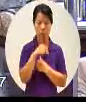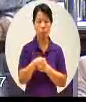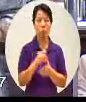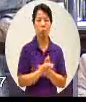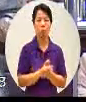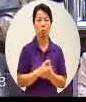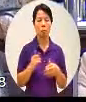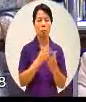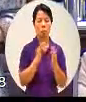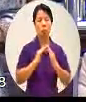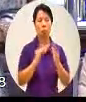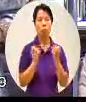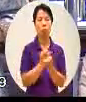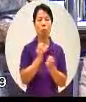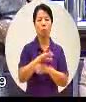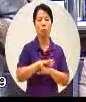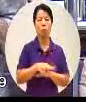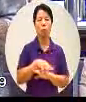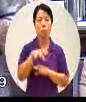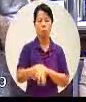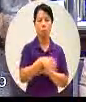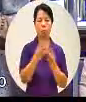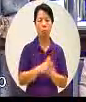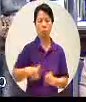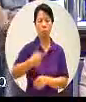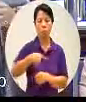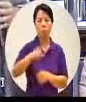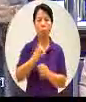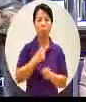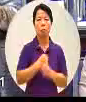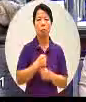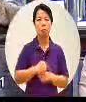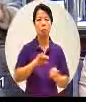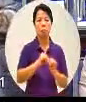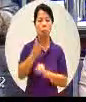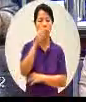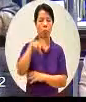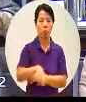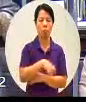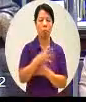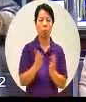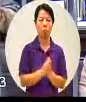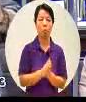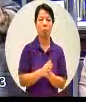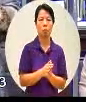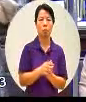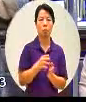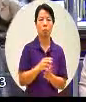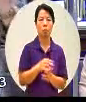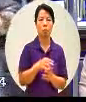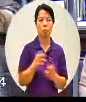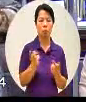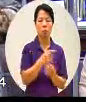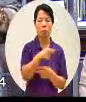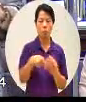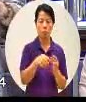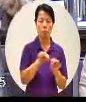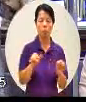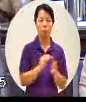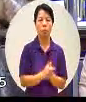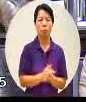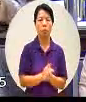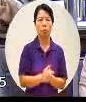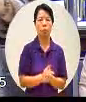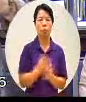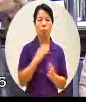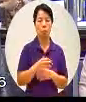分整个都发局必须快马加鞭，地震局、都发局等这个部分，那我们这个部分是专播。啊，咱